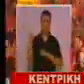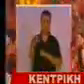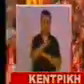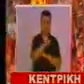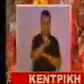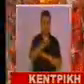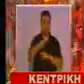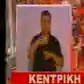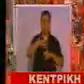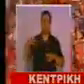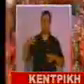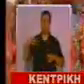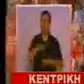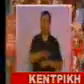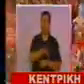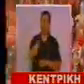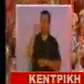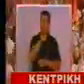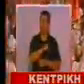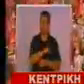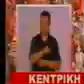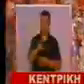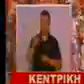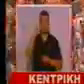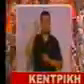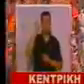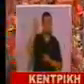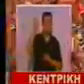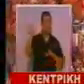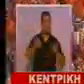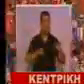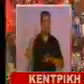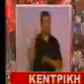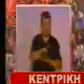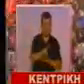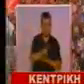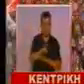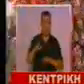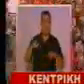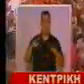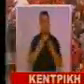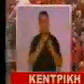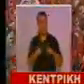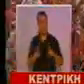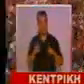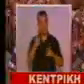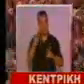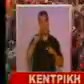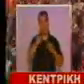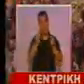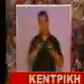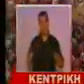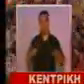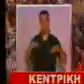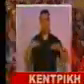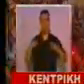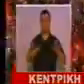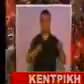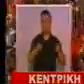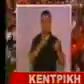Ο ΣΥΡΙΖΑ έχει επιλογή λοιπόν, λόγω της στρατηγικής του, ως εναλλακτική λύση στην κυβερνητική διαχείριση. Όπως προηγούμενα